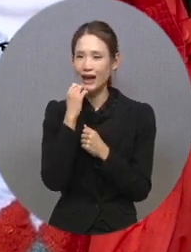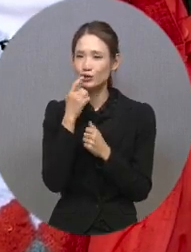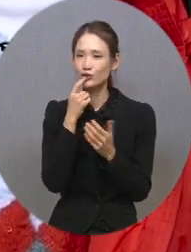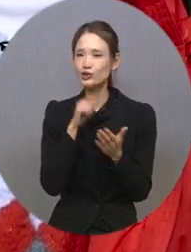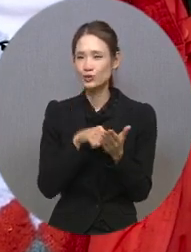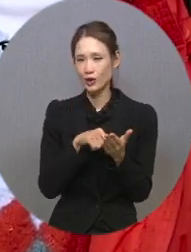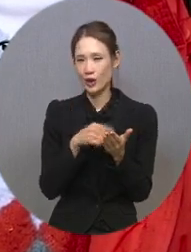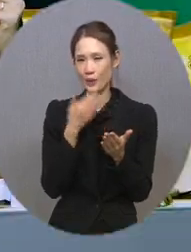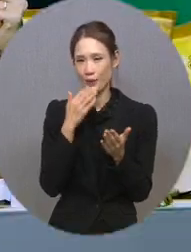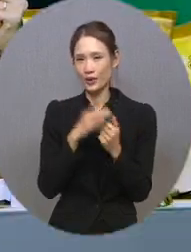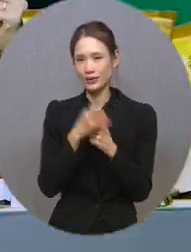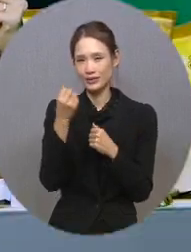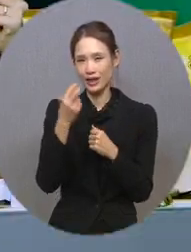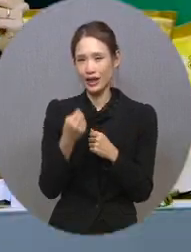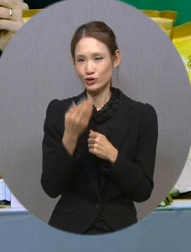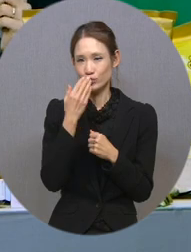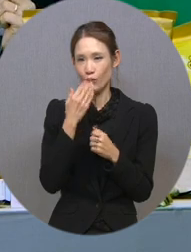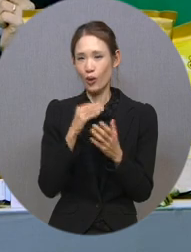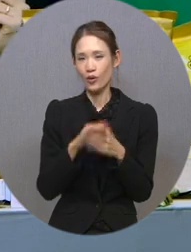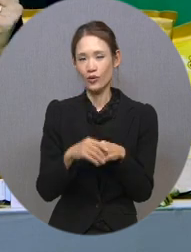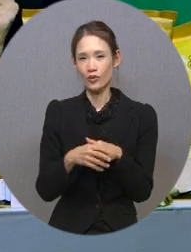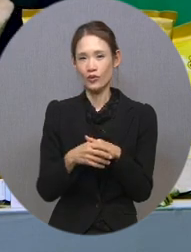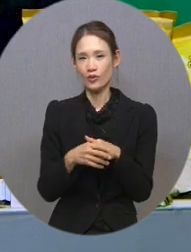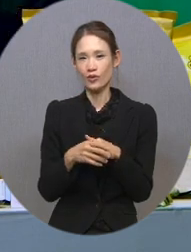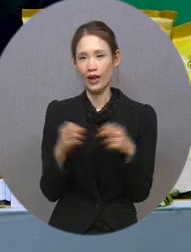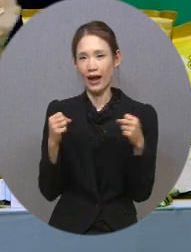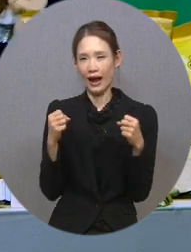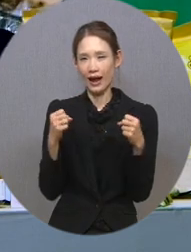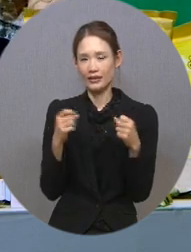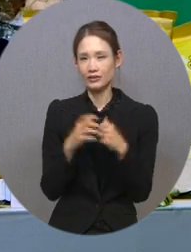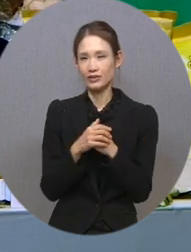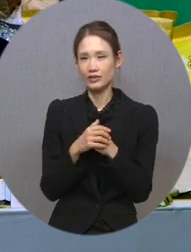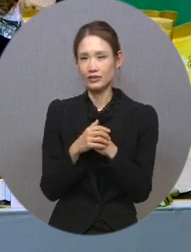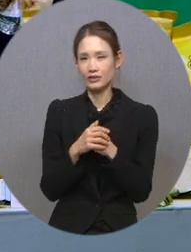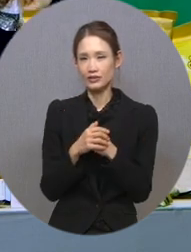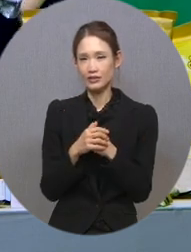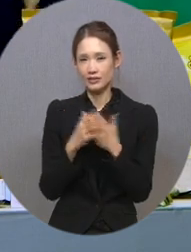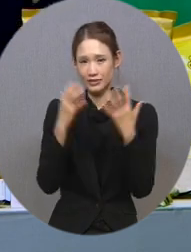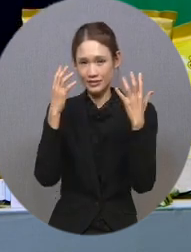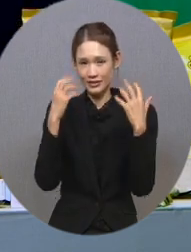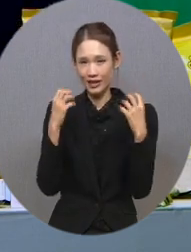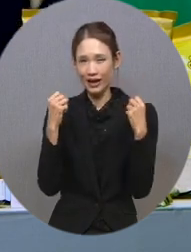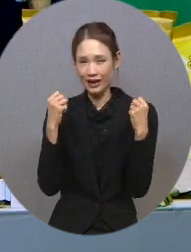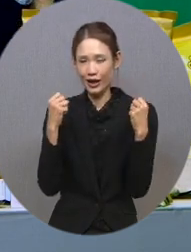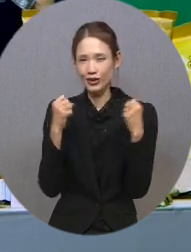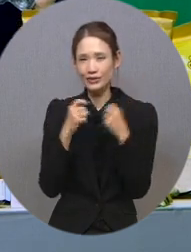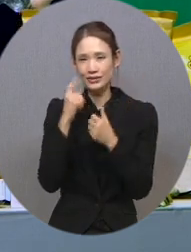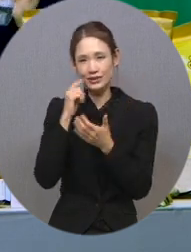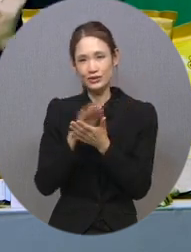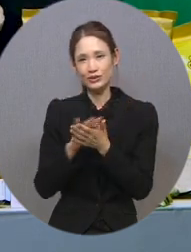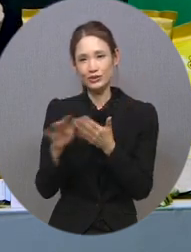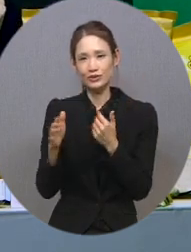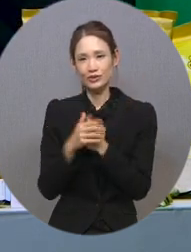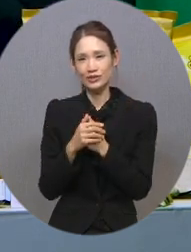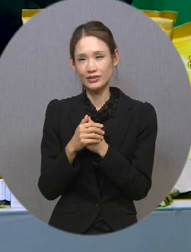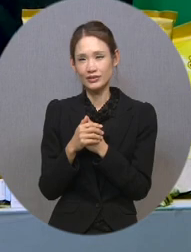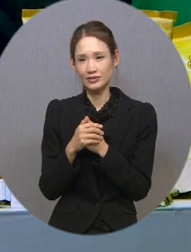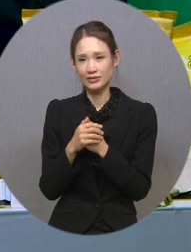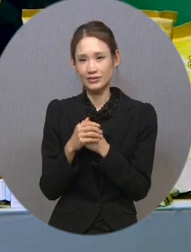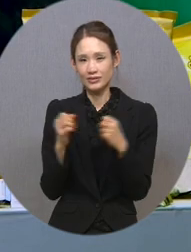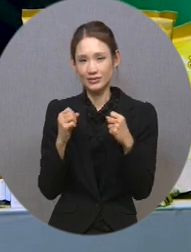이게 자주 먹을 수 있도록 구워가지고 아이스 고구마. 그러면은 여름에는 아이스로 시원하게,